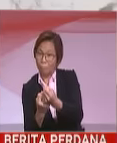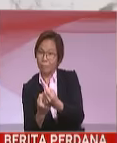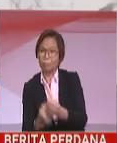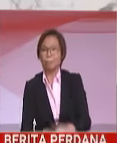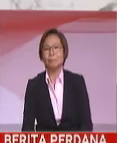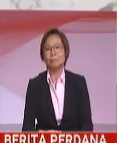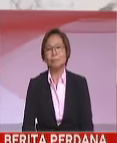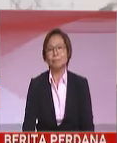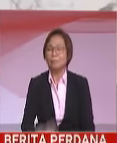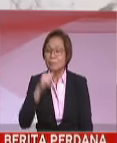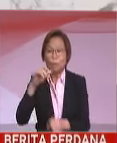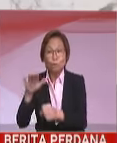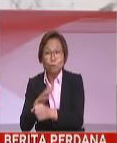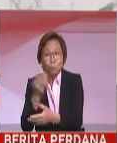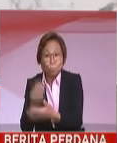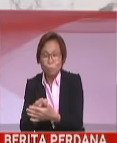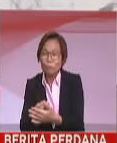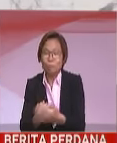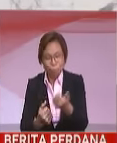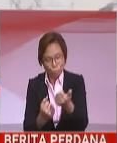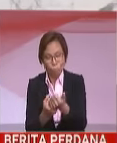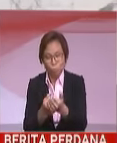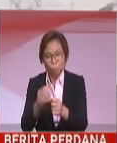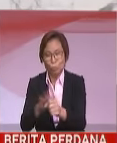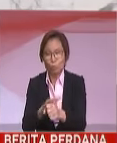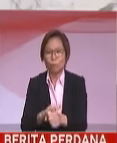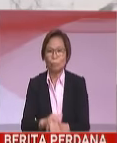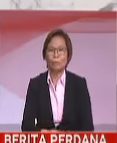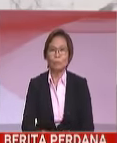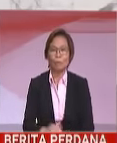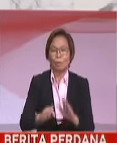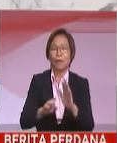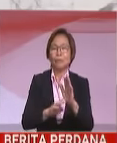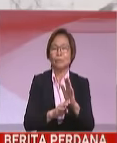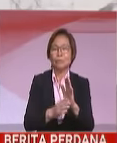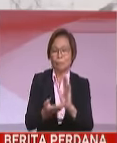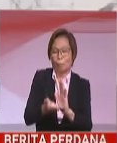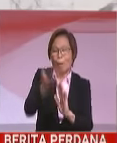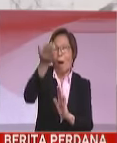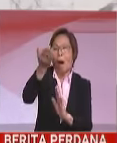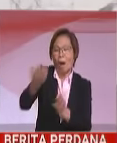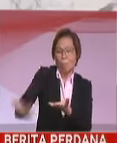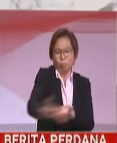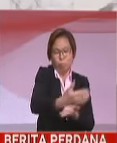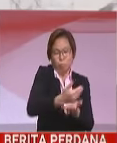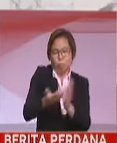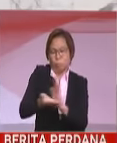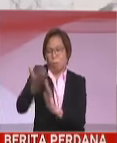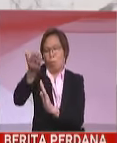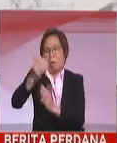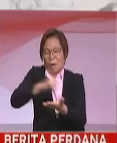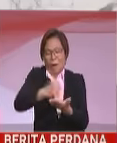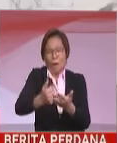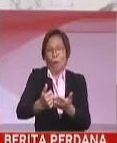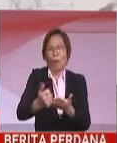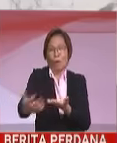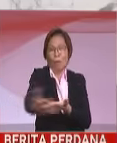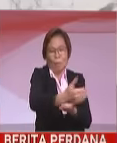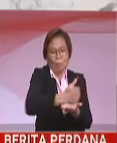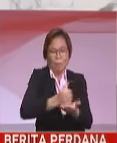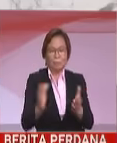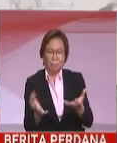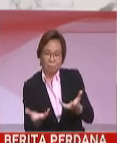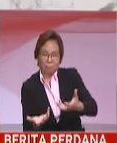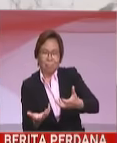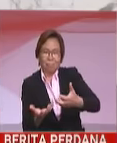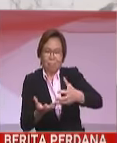tersebut. Kekuatan dalaman ini adalah dalam bentuk lebihan terkumpul dalam akaun hasil disatukan